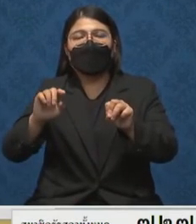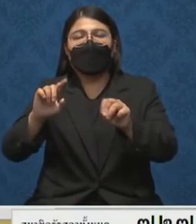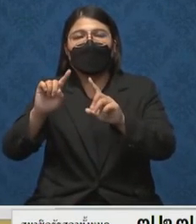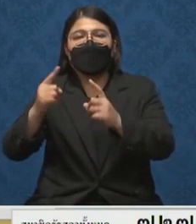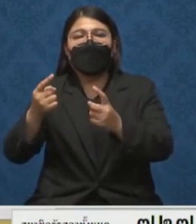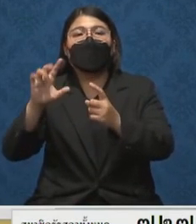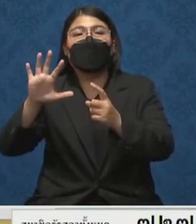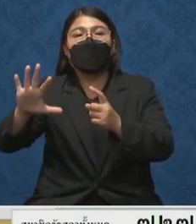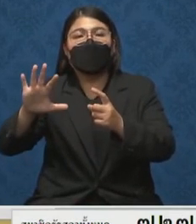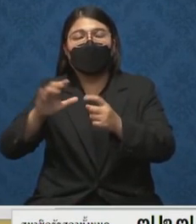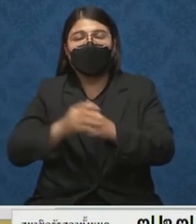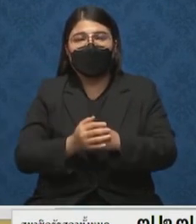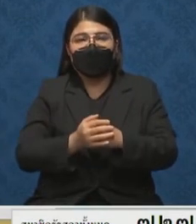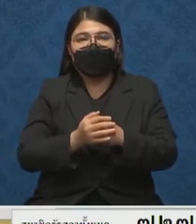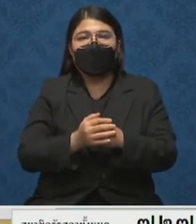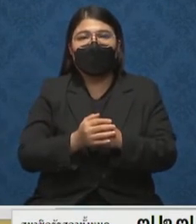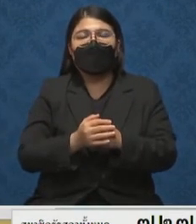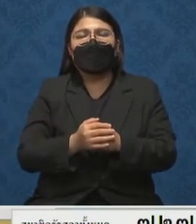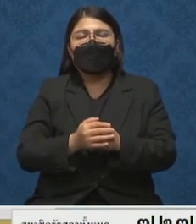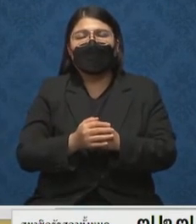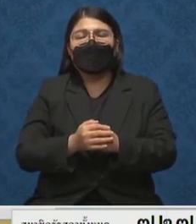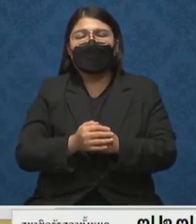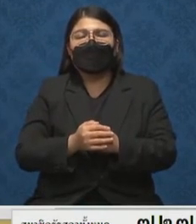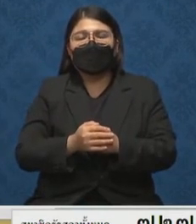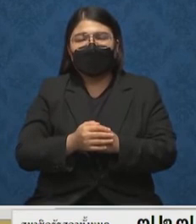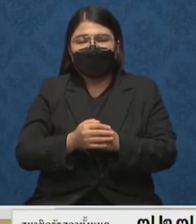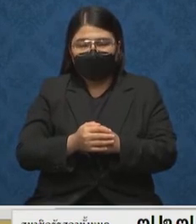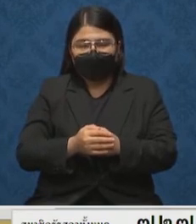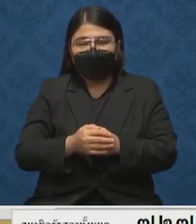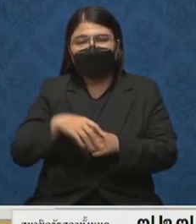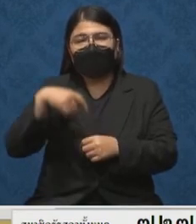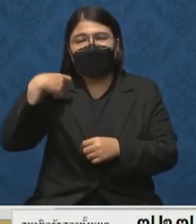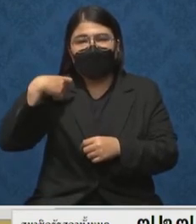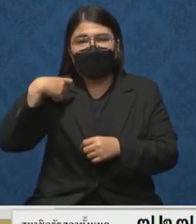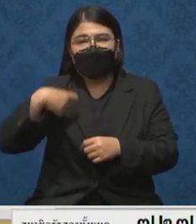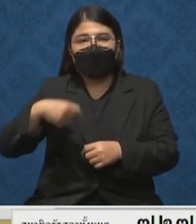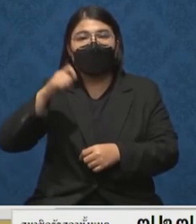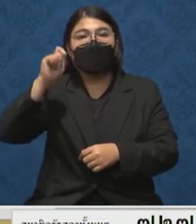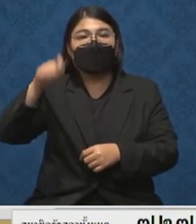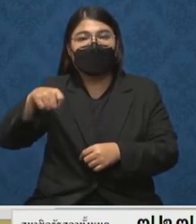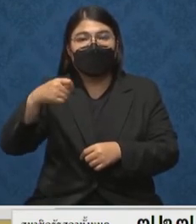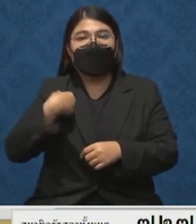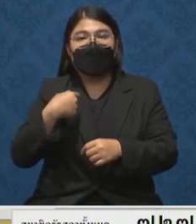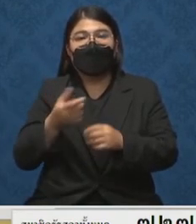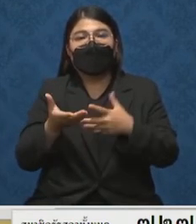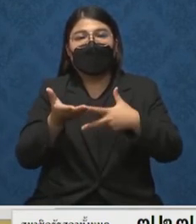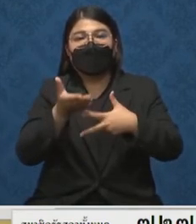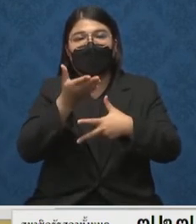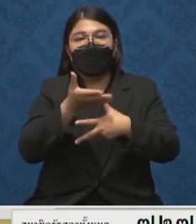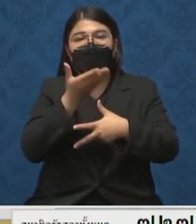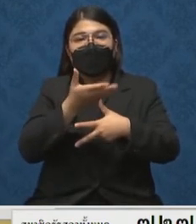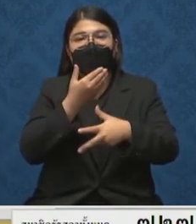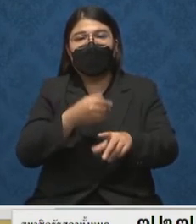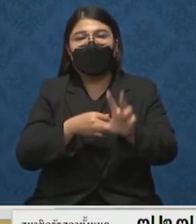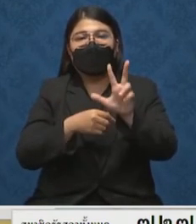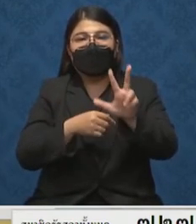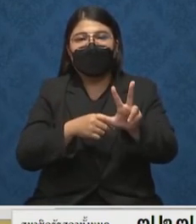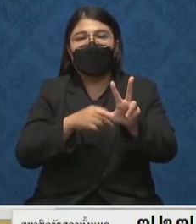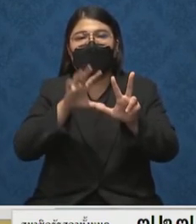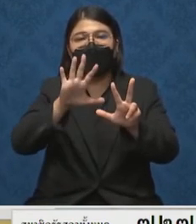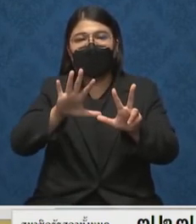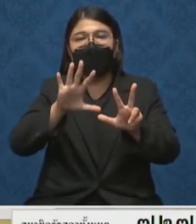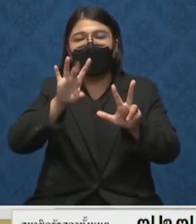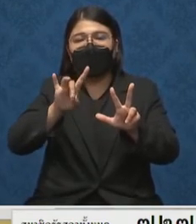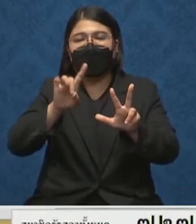ประกอบคำพิภาคสาีกา ที่ 3578 ทับ 2560 ครับ